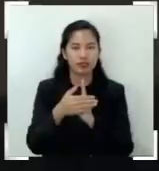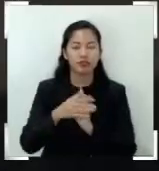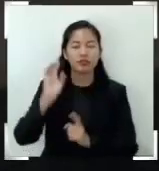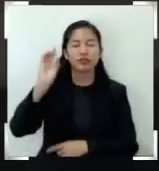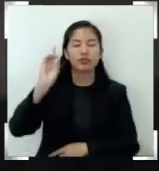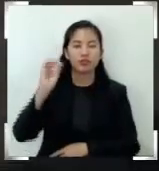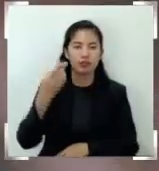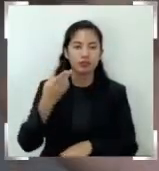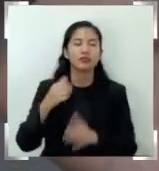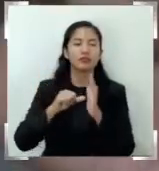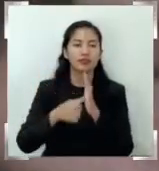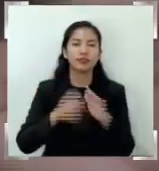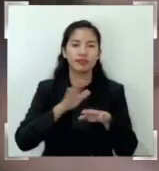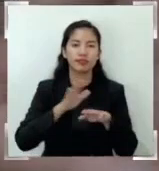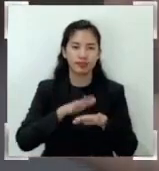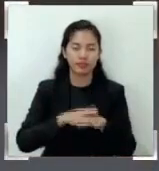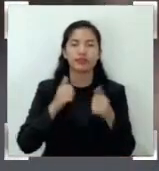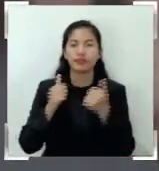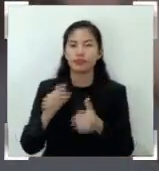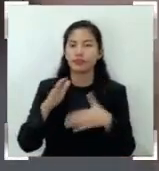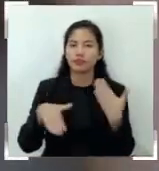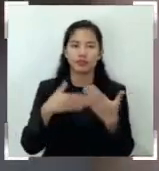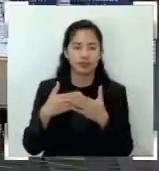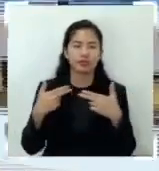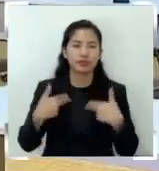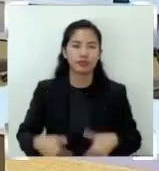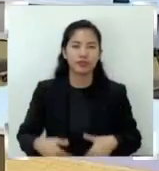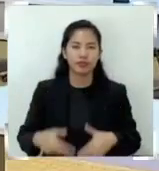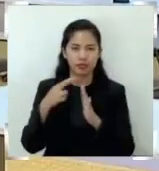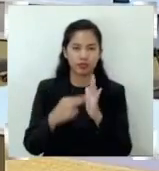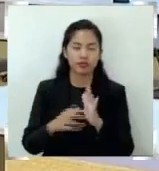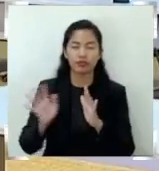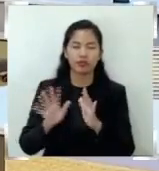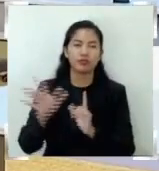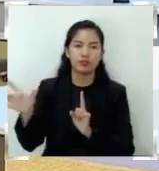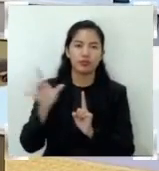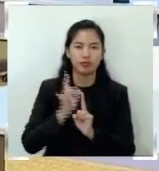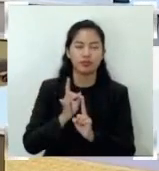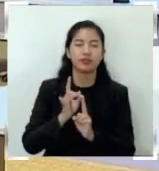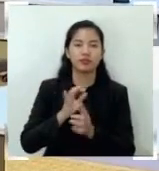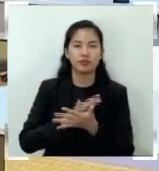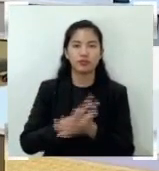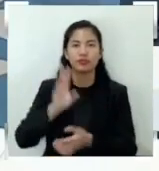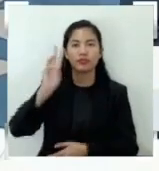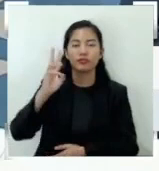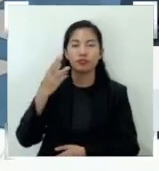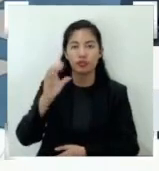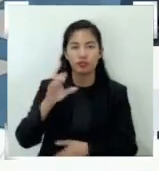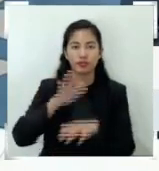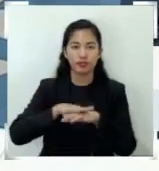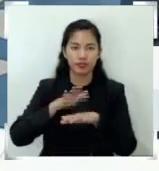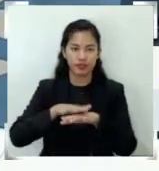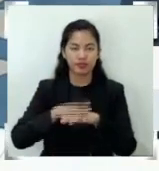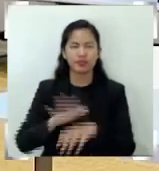eksperto, sumunod sa lahat ng protocols para maiwasang mahawaan ng COVID. Maging ang World Health Organization kasi, sinabing huwag ismulin